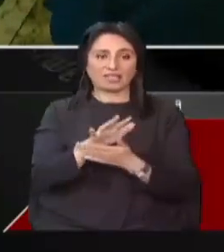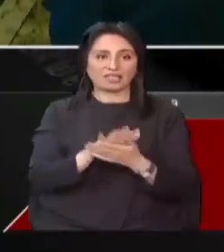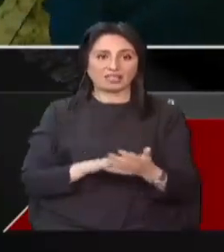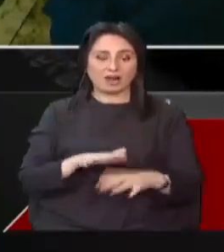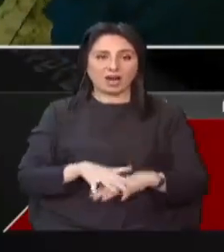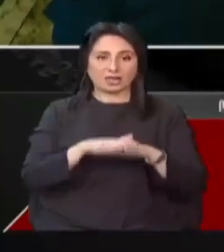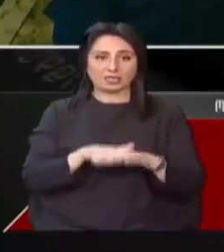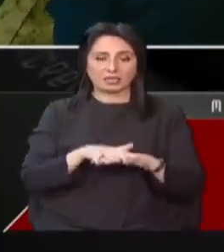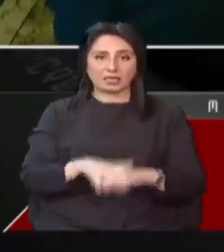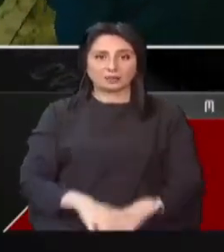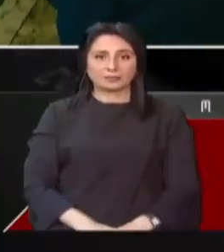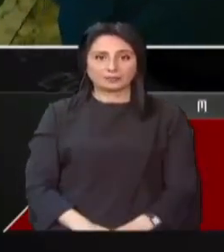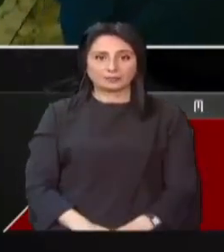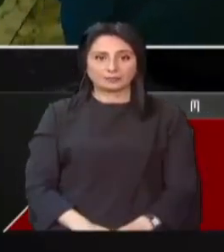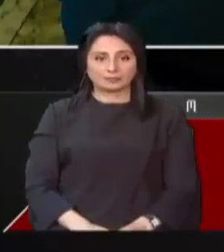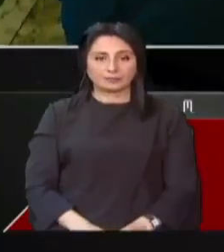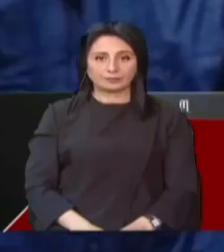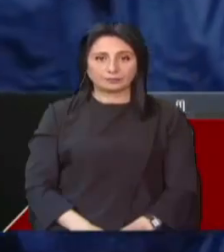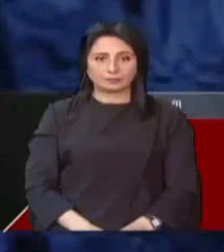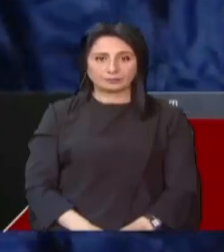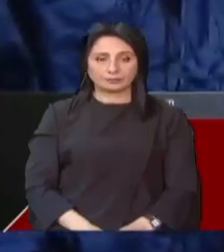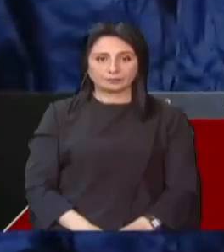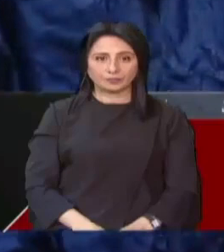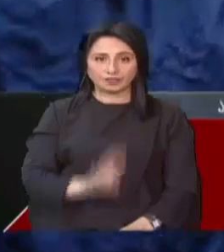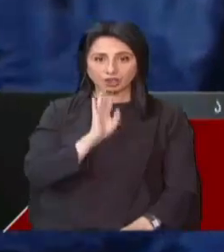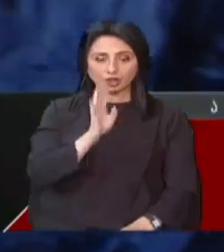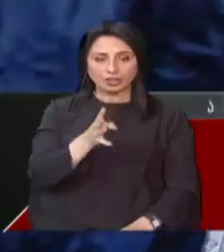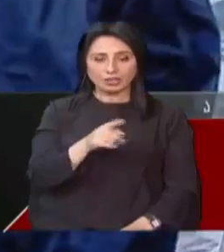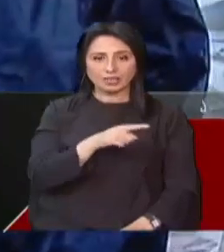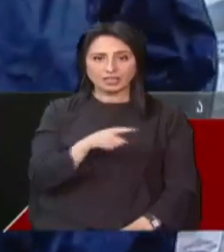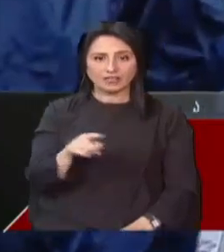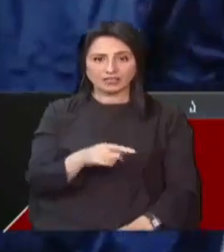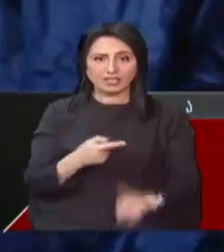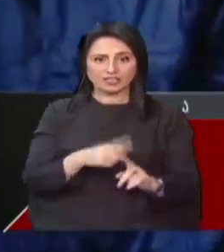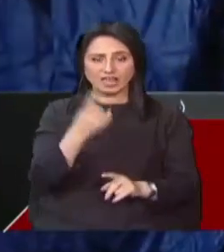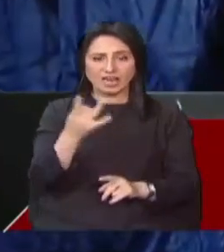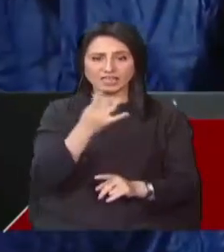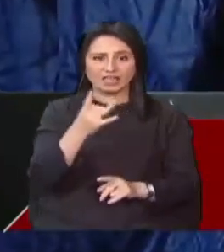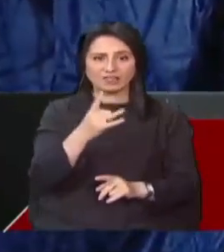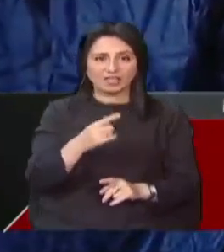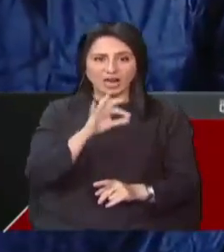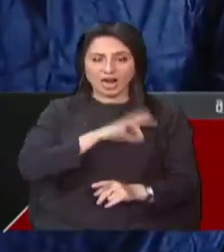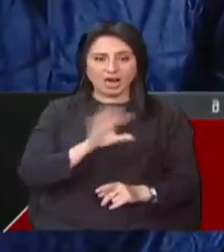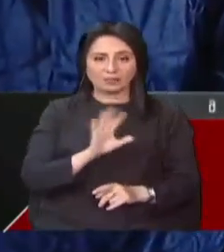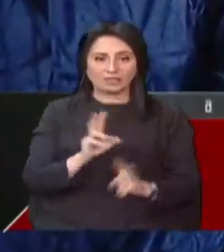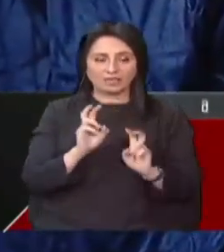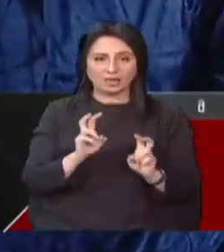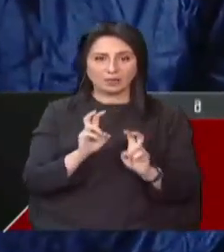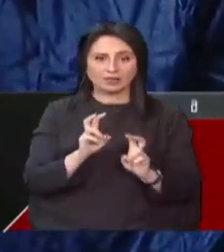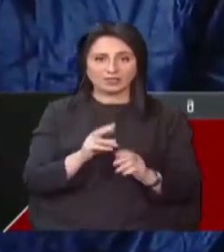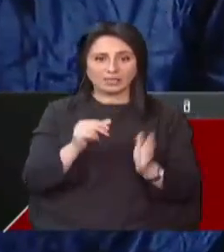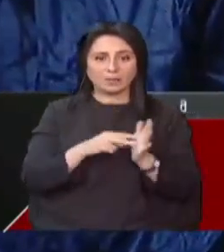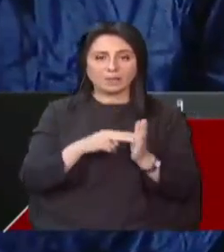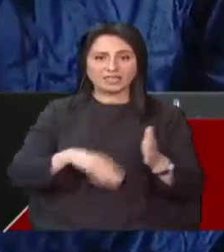მათი აქცია. ამ 4 წლის განმავლობაში ერთხელაც კი არ მისარგებლია